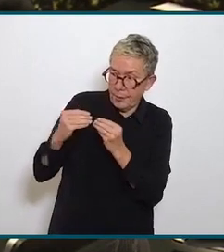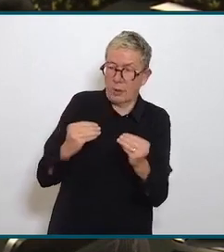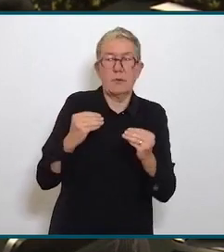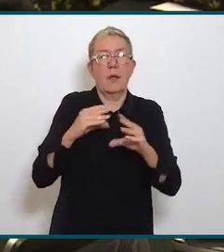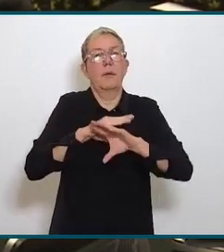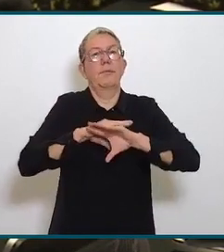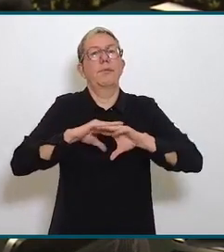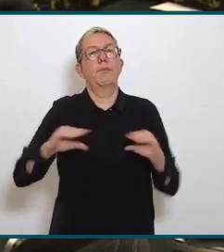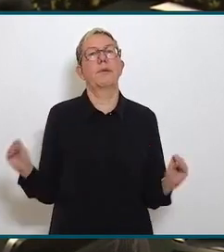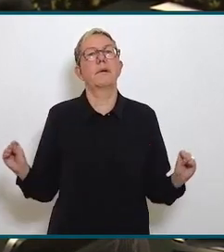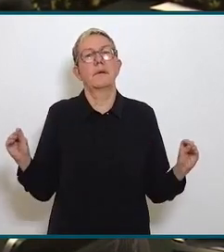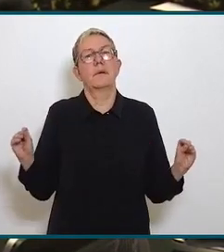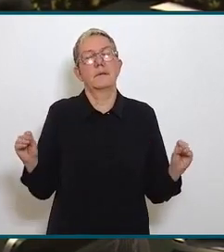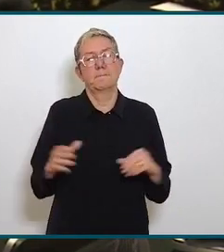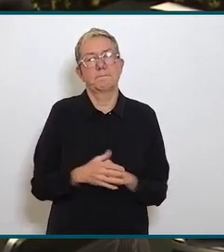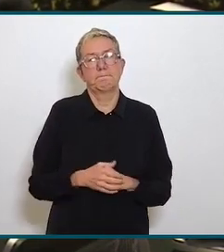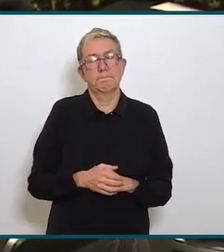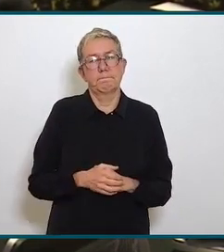concitoyens.